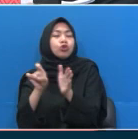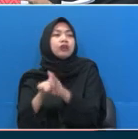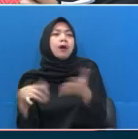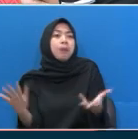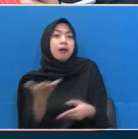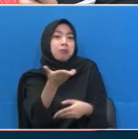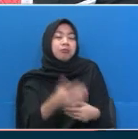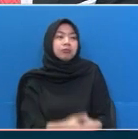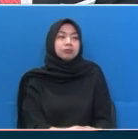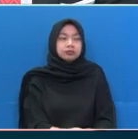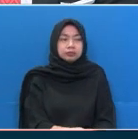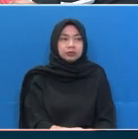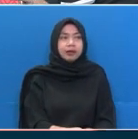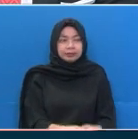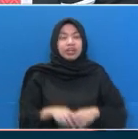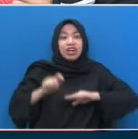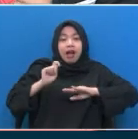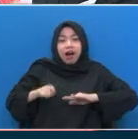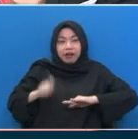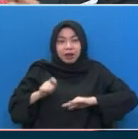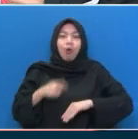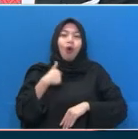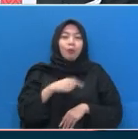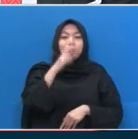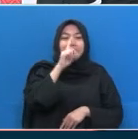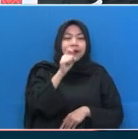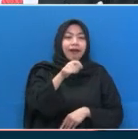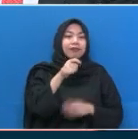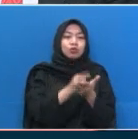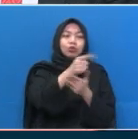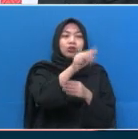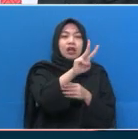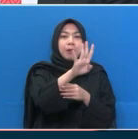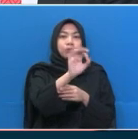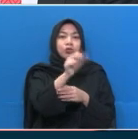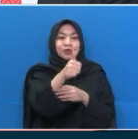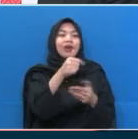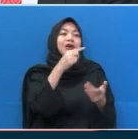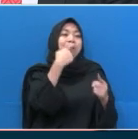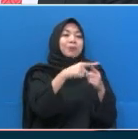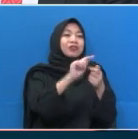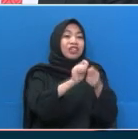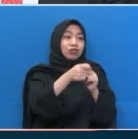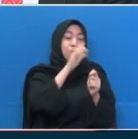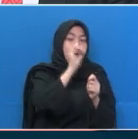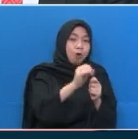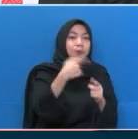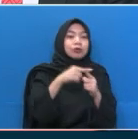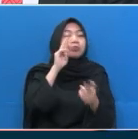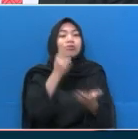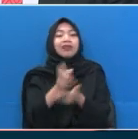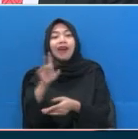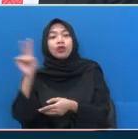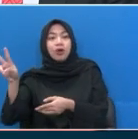meyakinkan Hakim bahwa ada dakwaan pasal 340 di sini ya pasal 340 itu kan bicara tentang